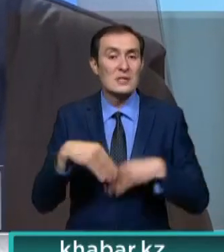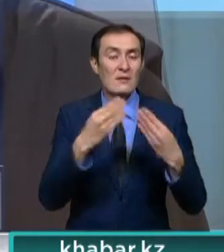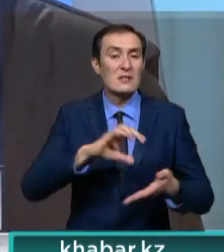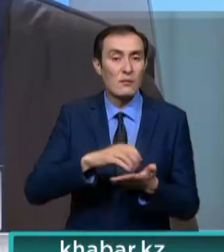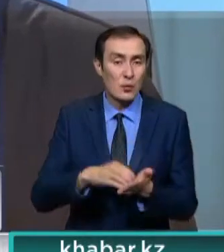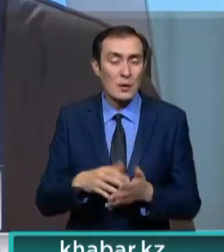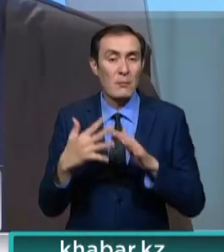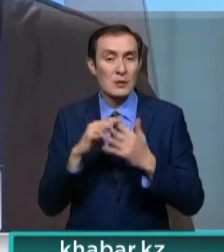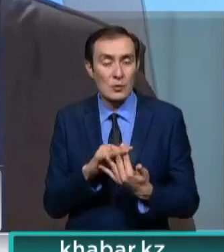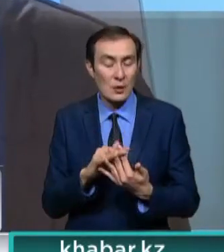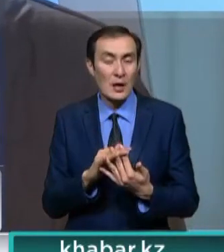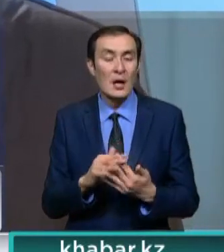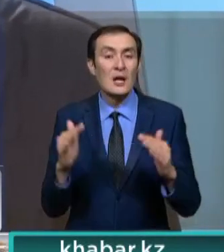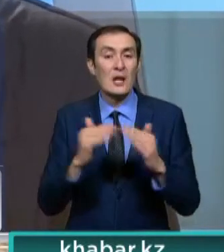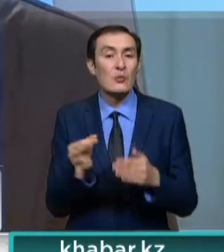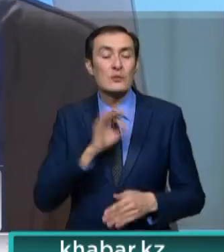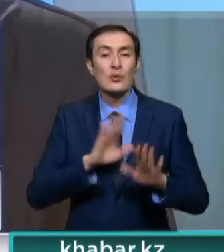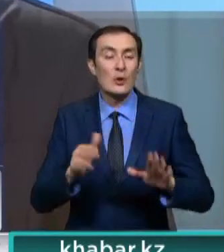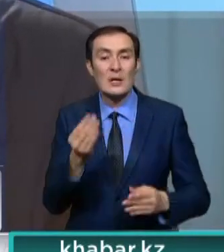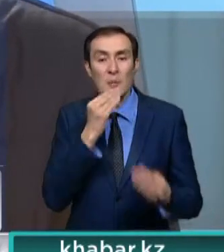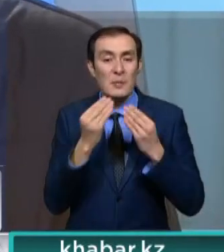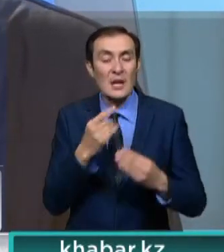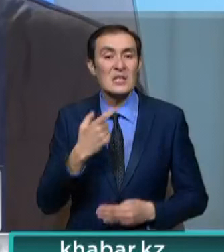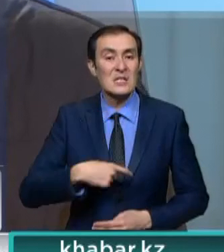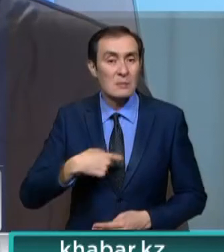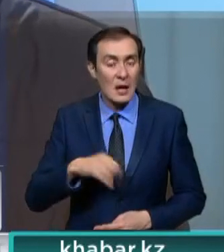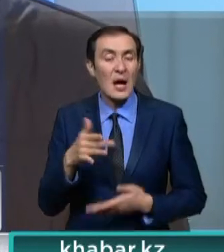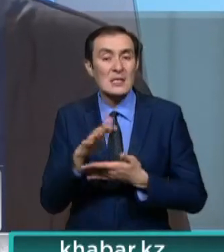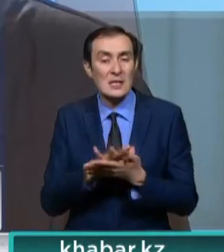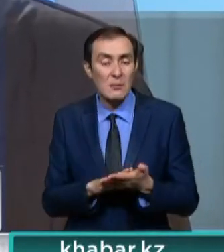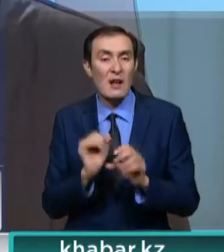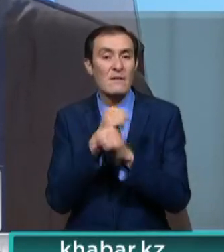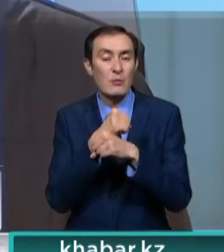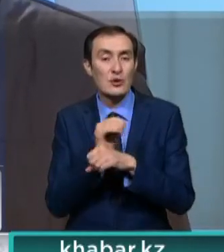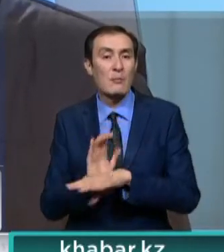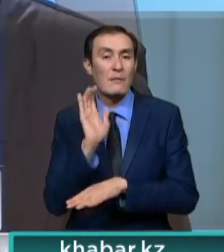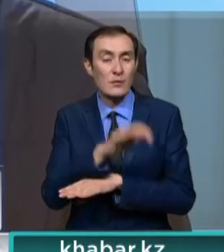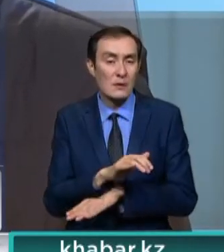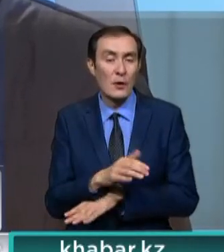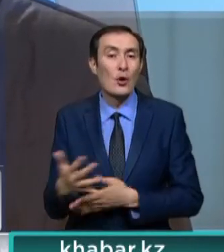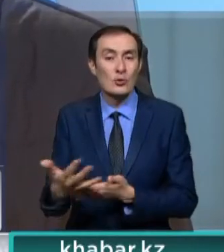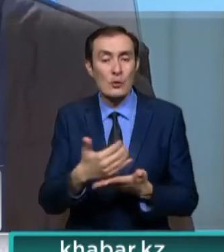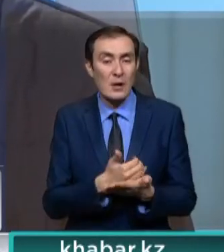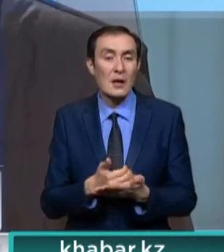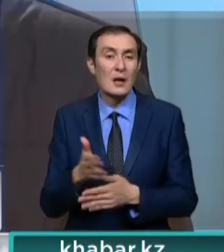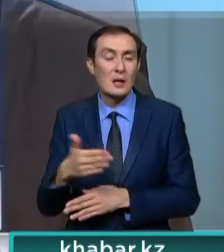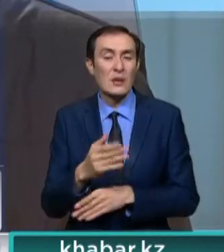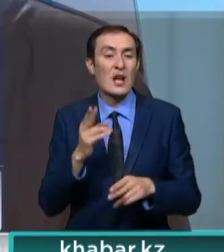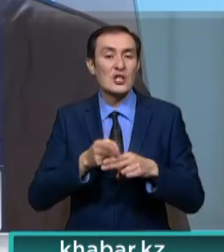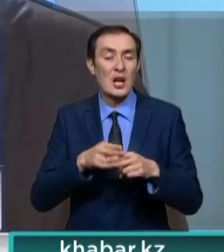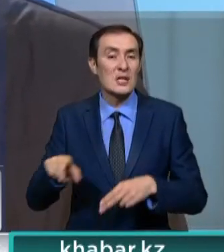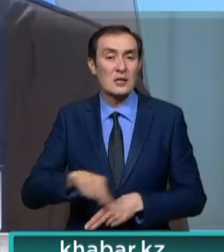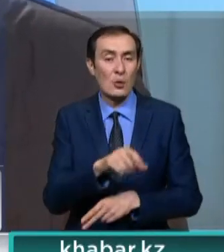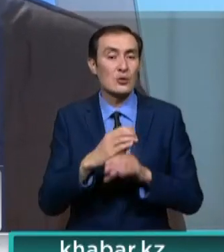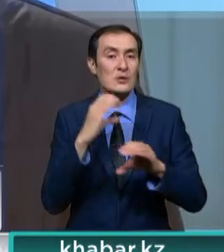пункты в поселках. Домой рыба бралась только на пропитание семей. Затем на верблюжьих повозках свозили улов на железнодорожную